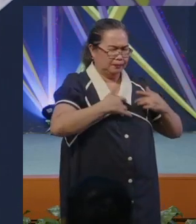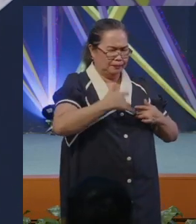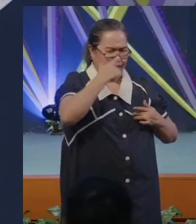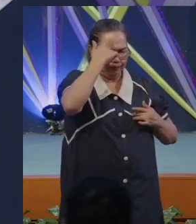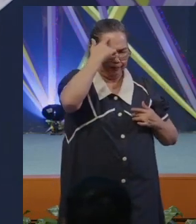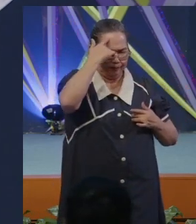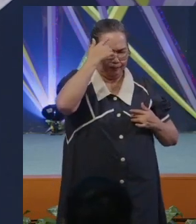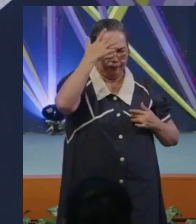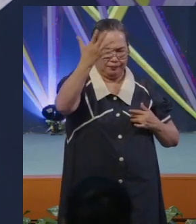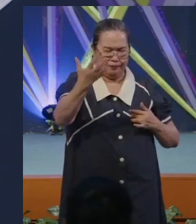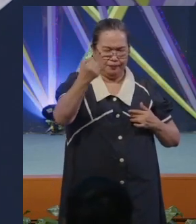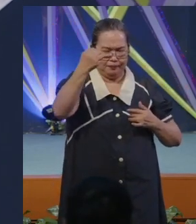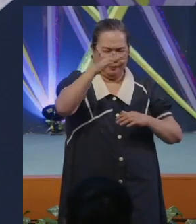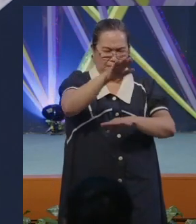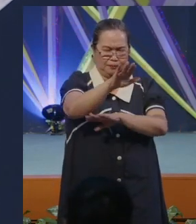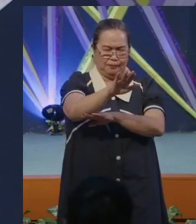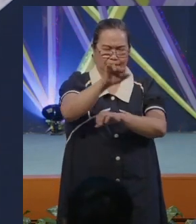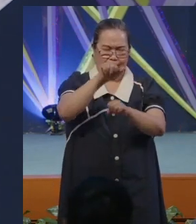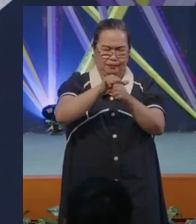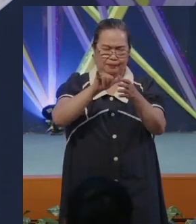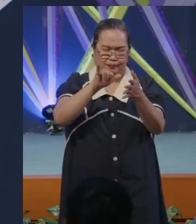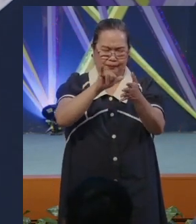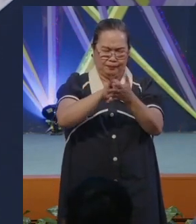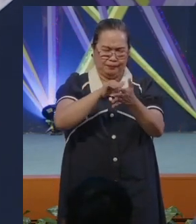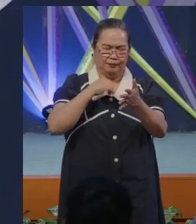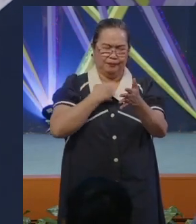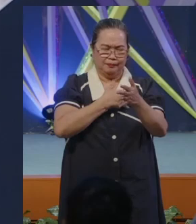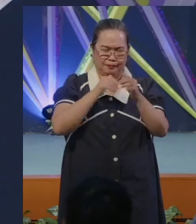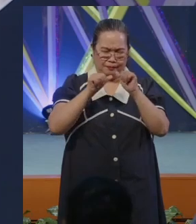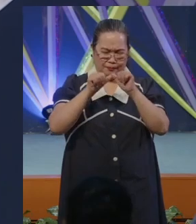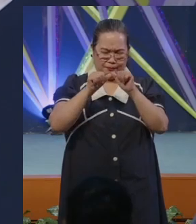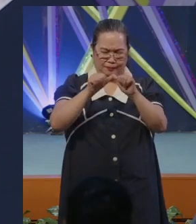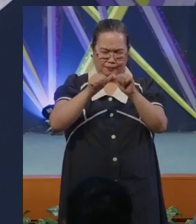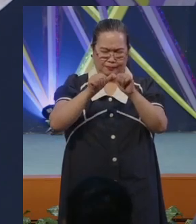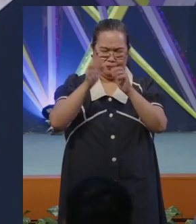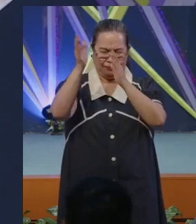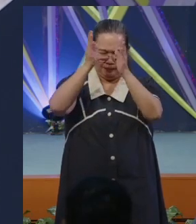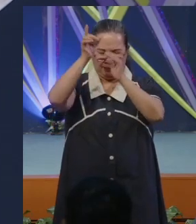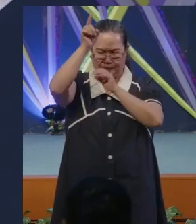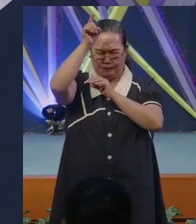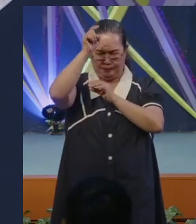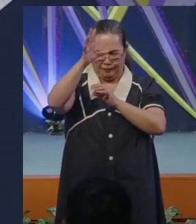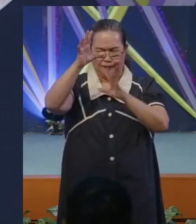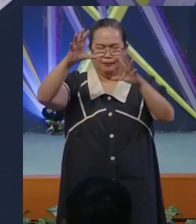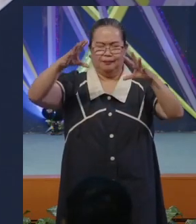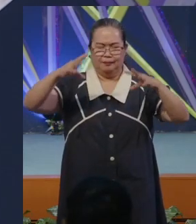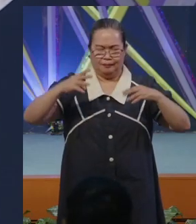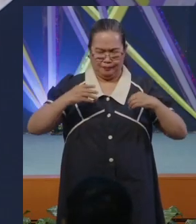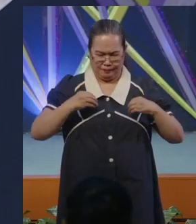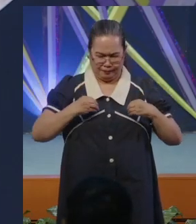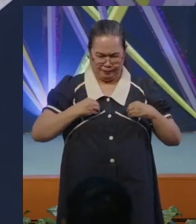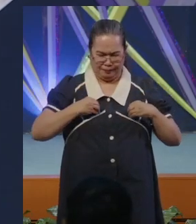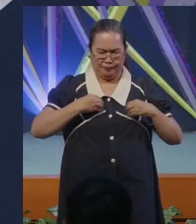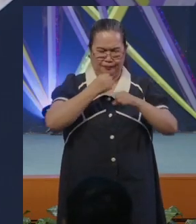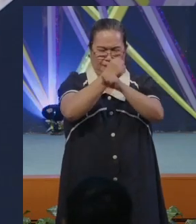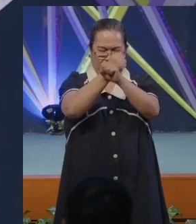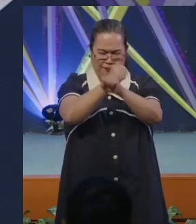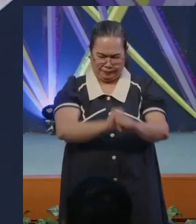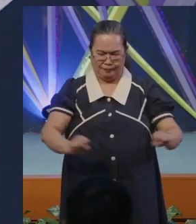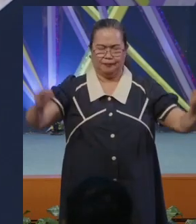ding ito upang sila ay manampalataya sa inyo at tanggapin ang kaligtasan